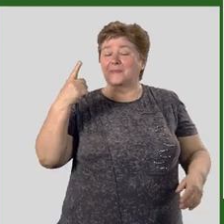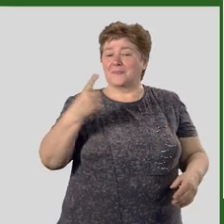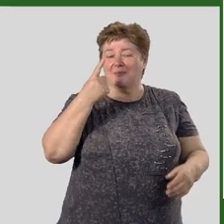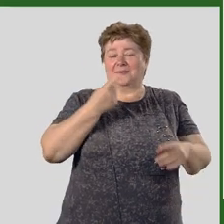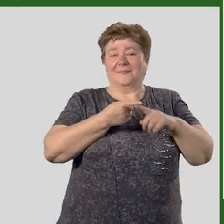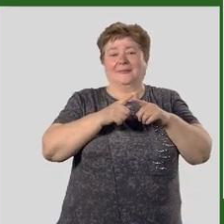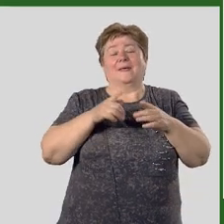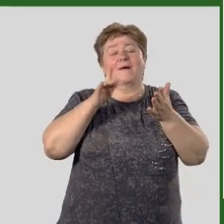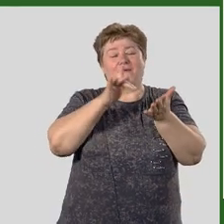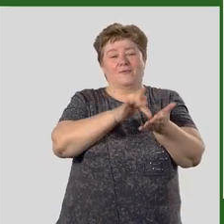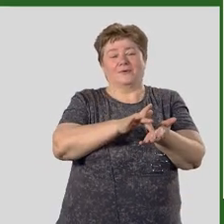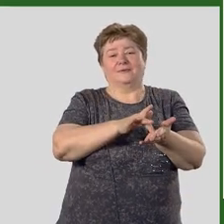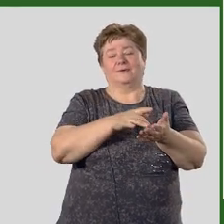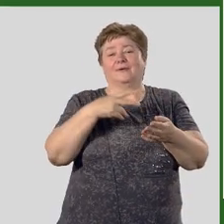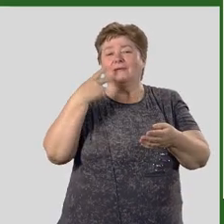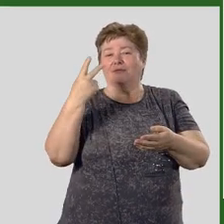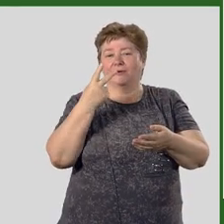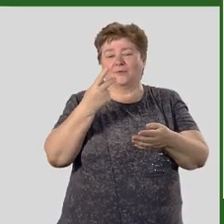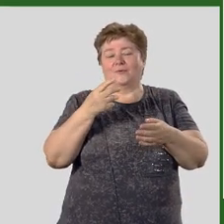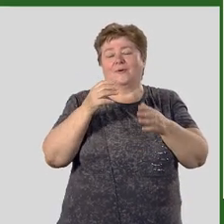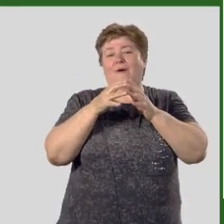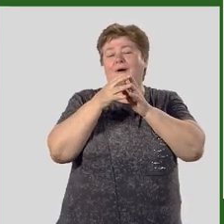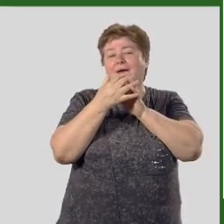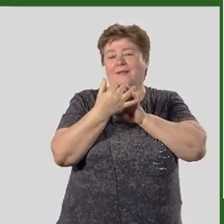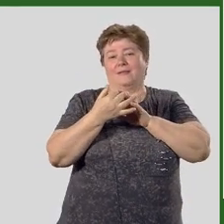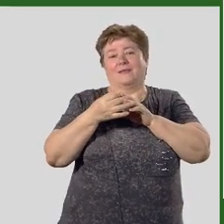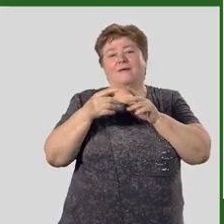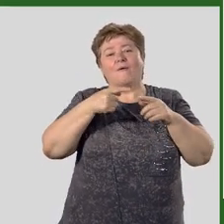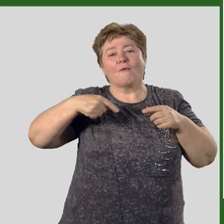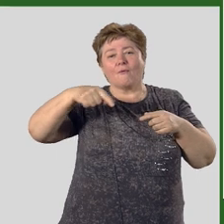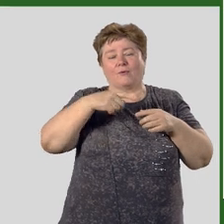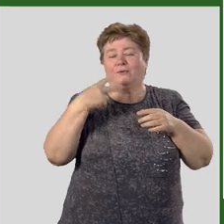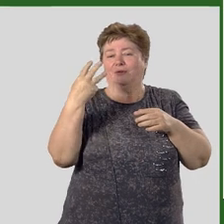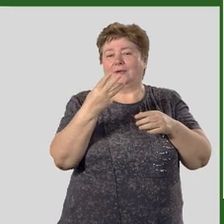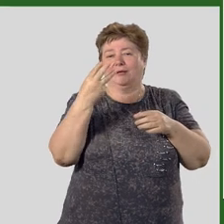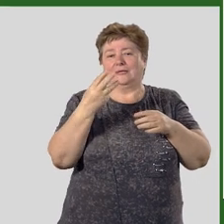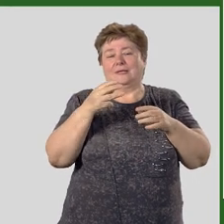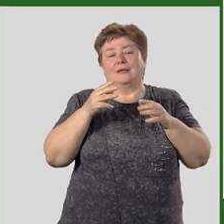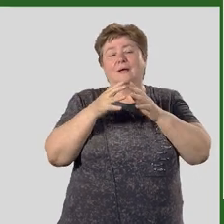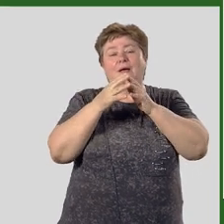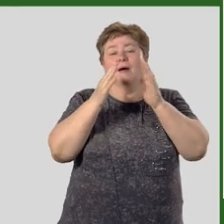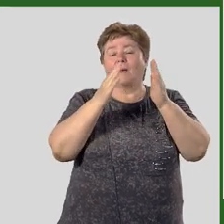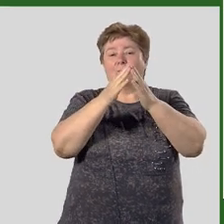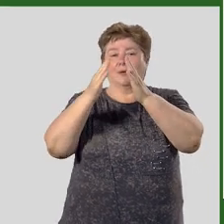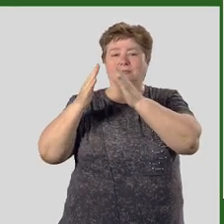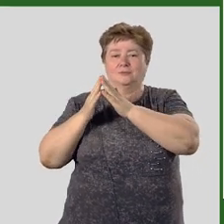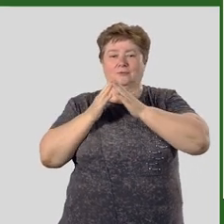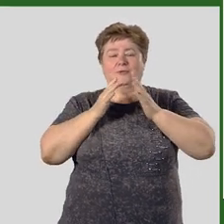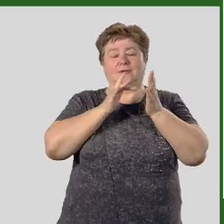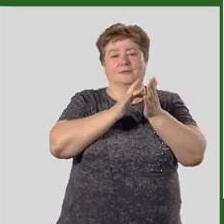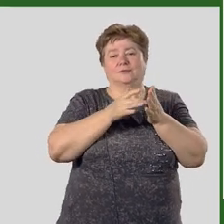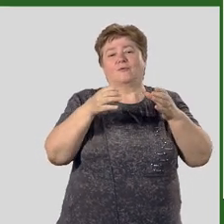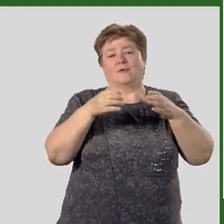Первое – это город. Второе – аильный округ. Третье – поселок городского